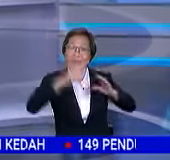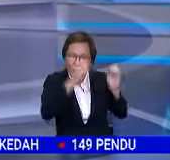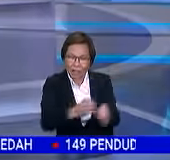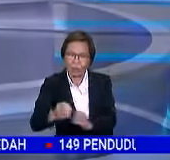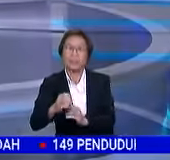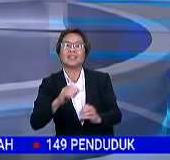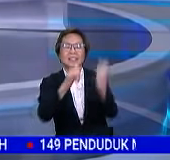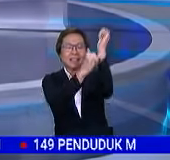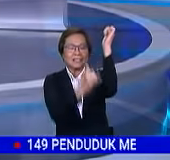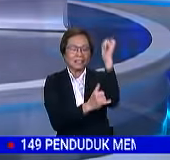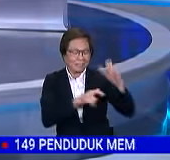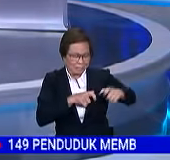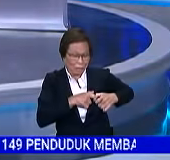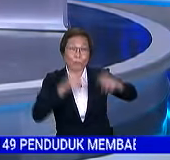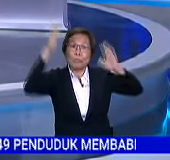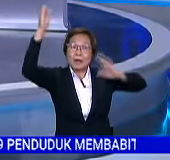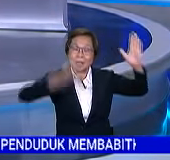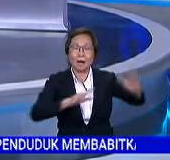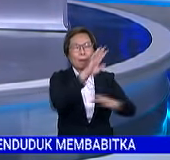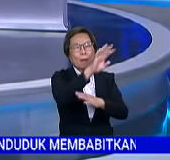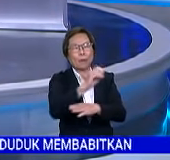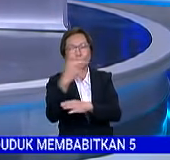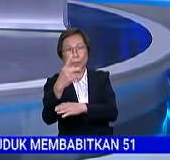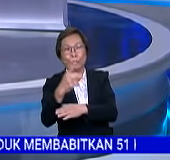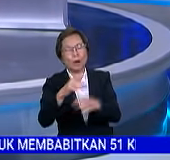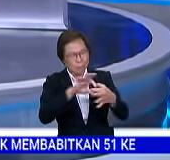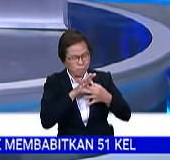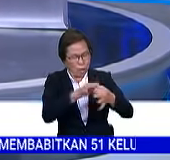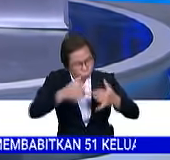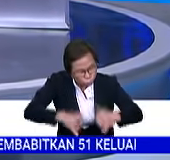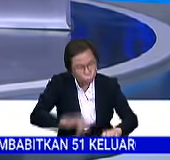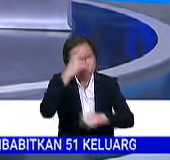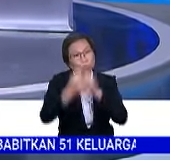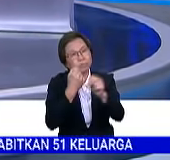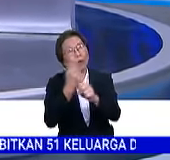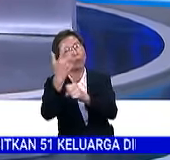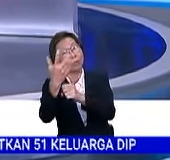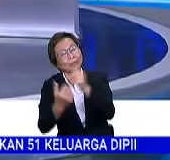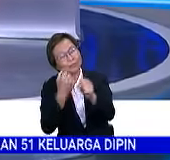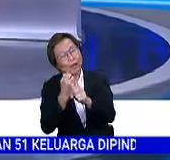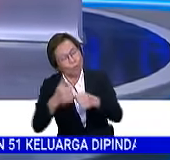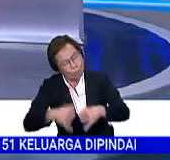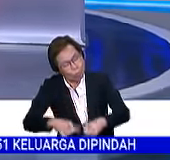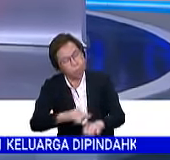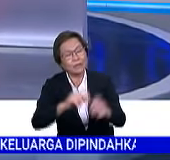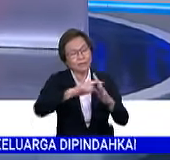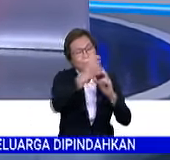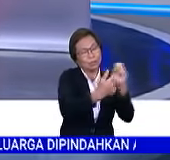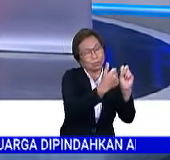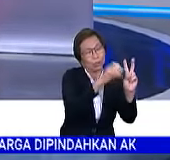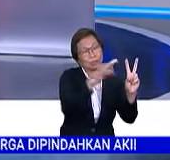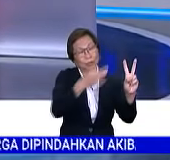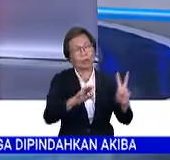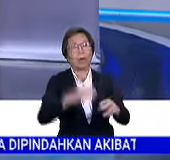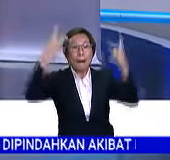Menerusi sumbangan RM40,000, kerjasama ini diteruskan untuk tahun ketiga sejak 2019. Menurut